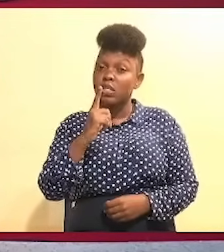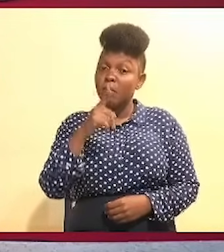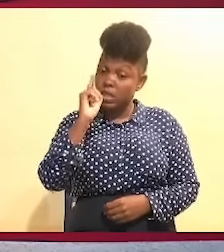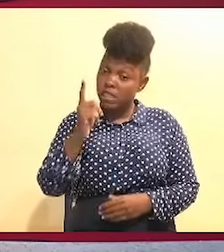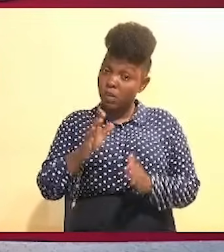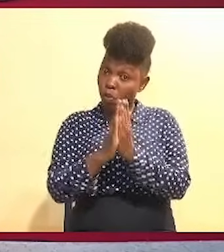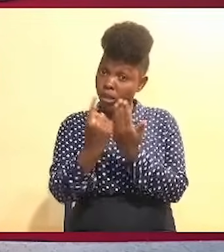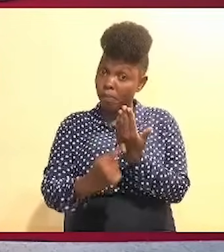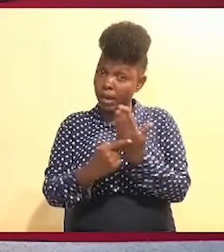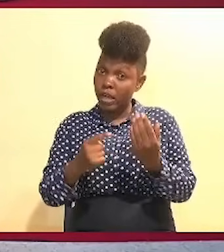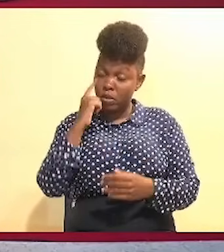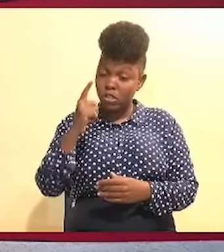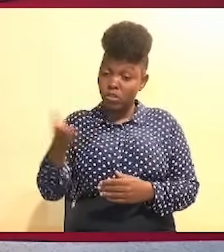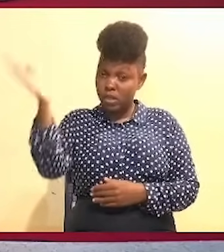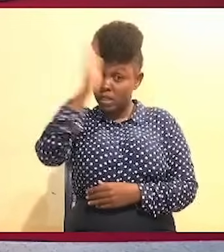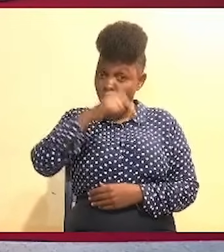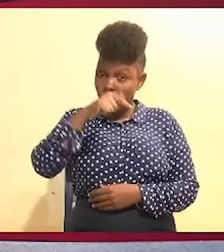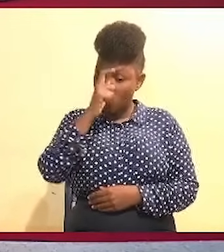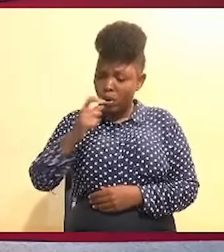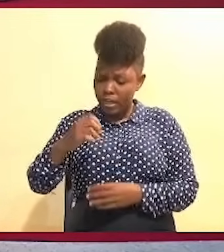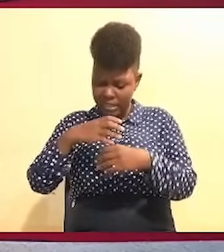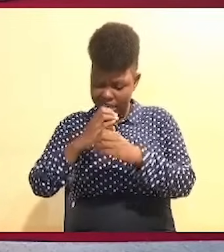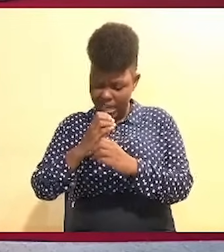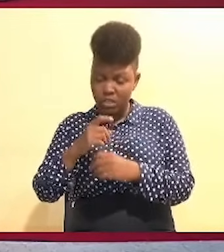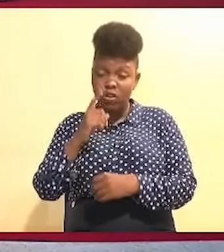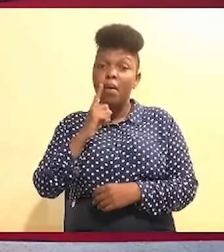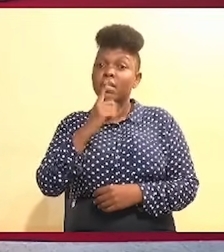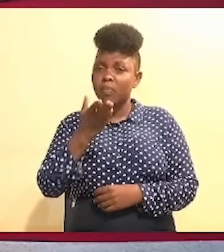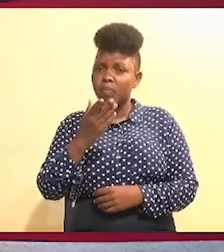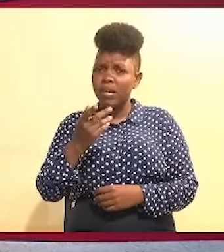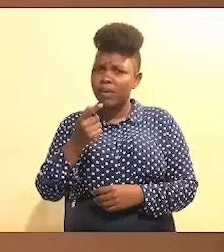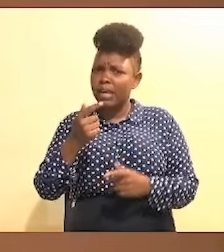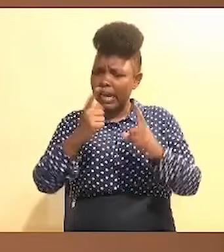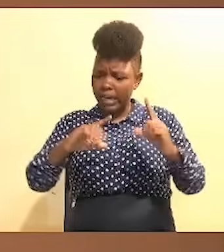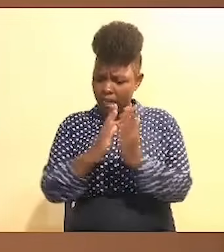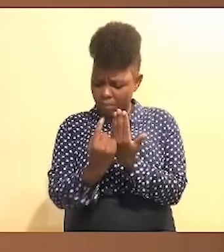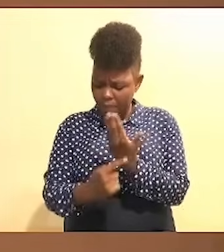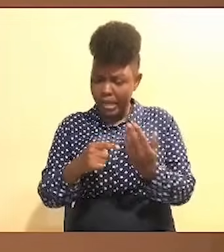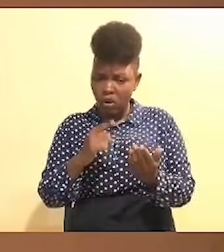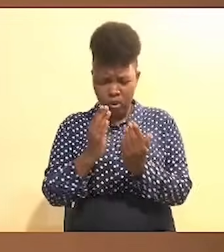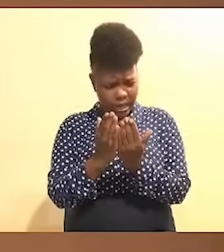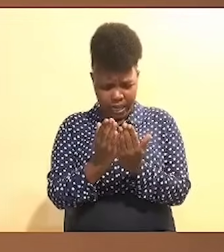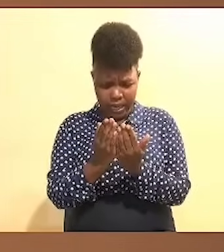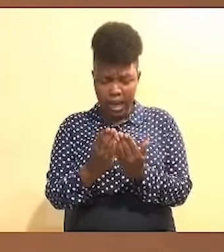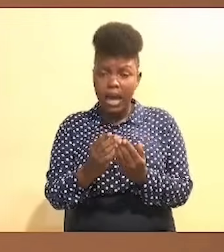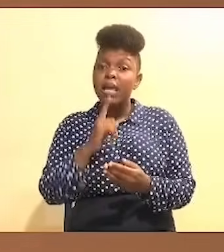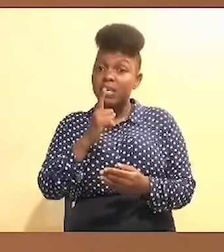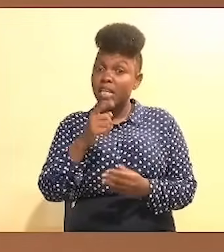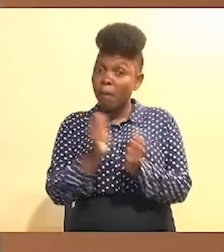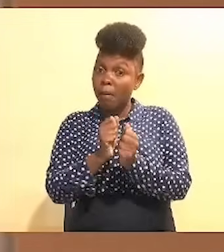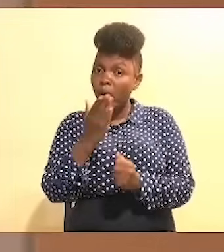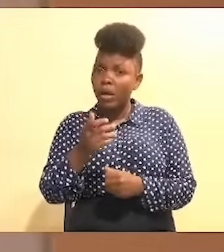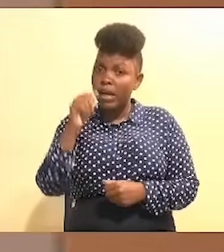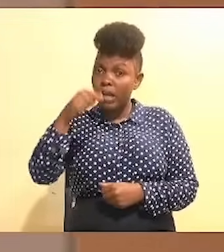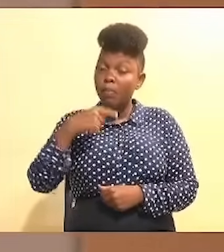Biblia, tutaziona siku hii ya leo. Wanasayansi wamesema hivi, lakini Biblia ukiangalia imeainisha hayo mambo. Ndipo ninashawishika